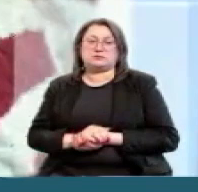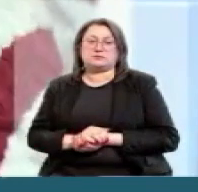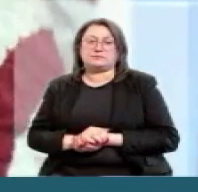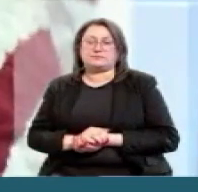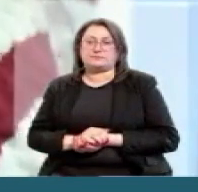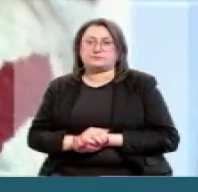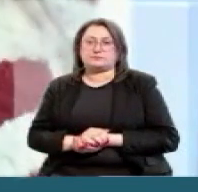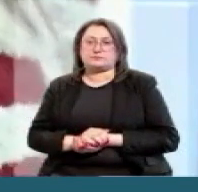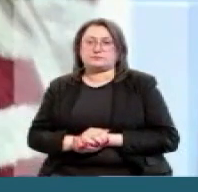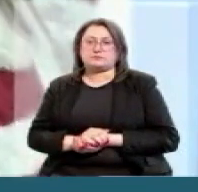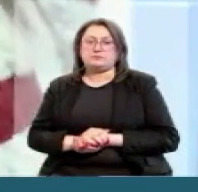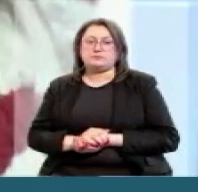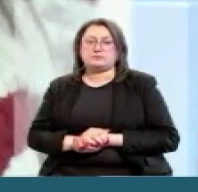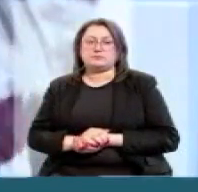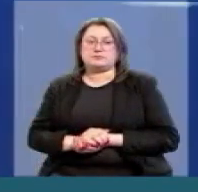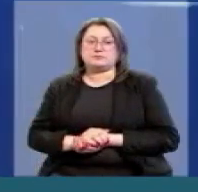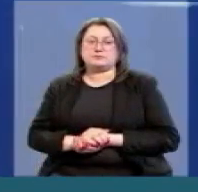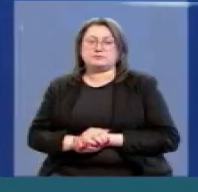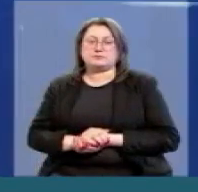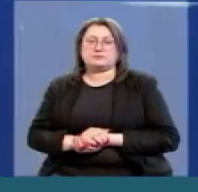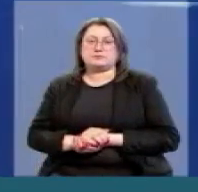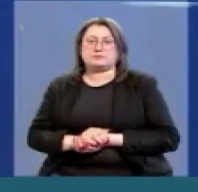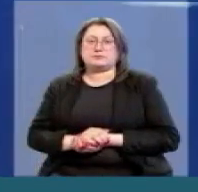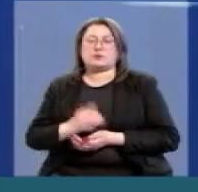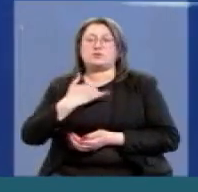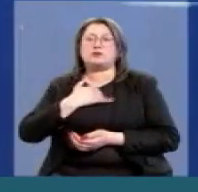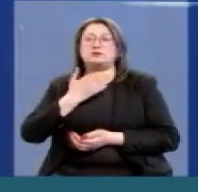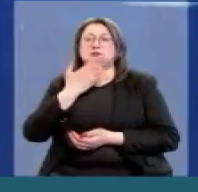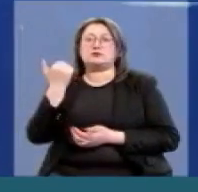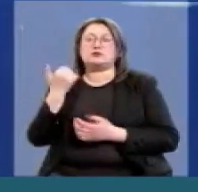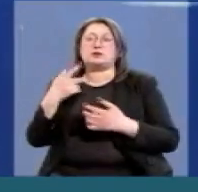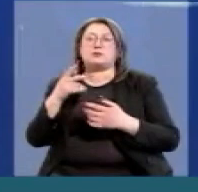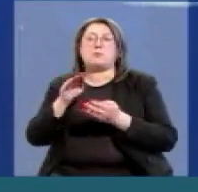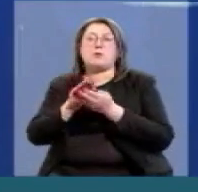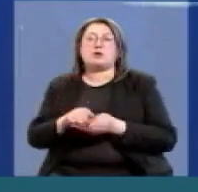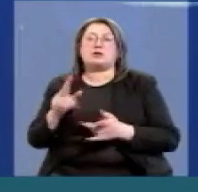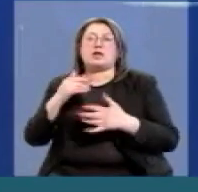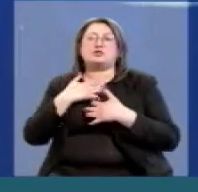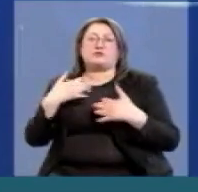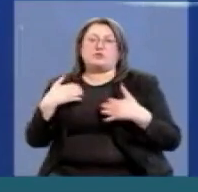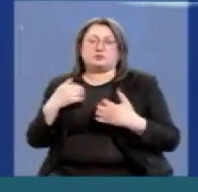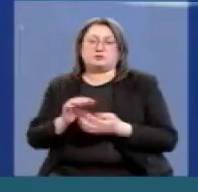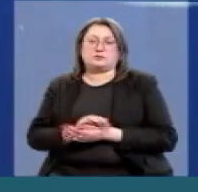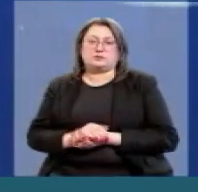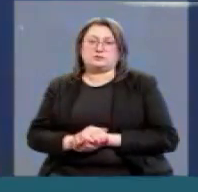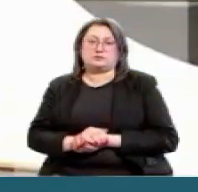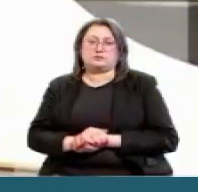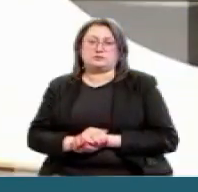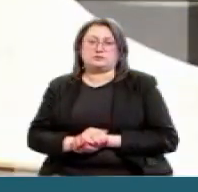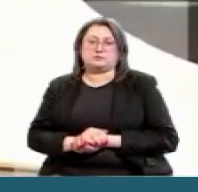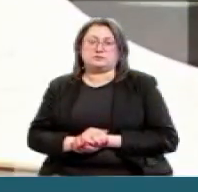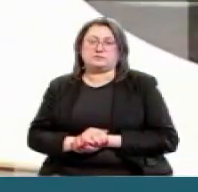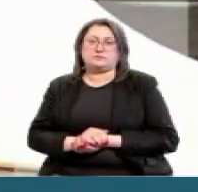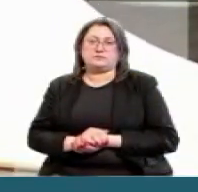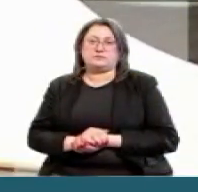қондырғыларының тозғанын, сонымен қатар ауылдық округтерде мал қорымдарының жоқтығын ескере отырып, ағымдағы жылы облыс әкімі Құмар Ақсақалов биологиялық